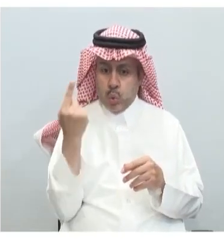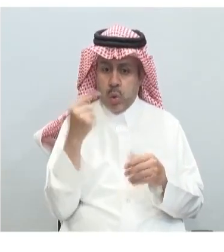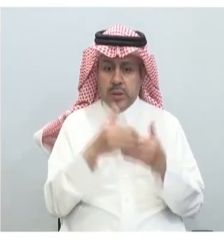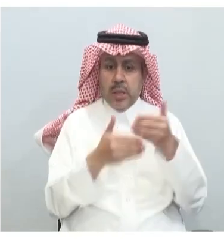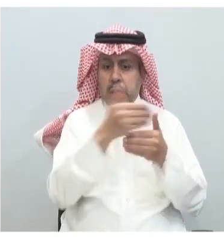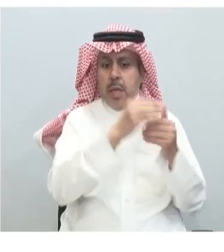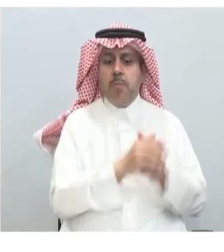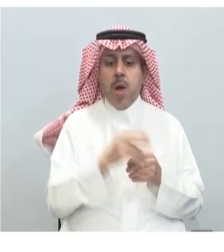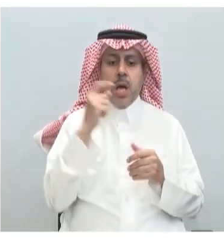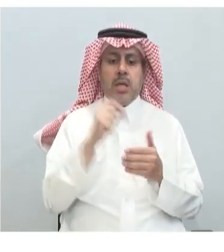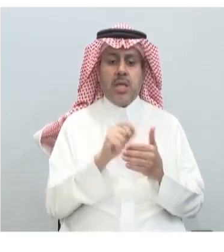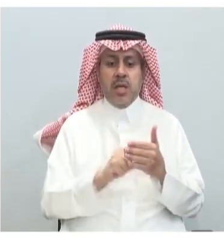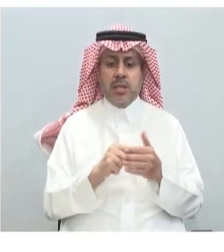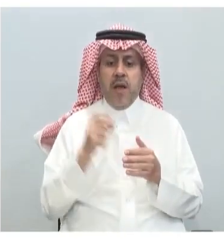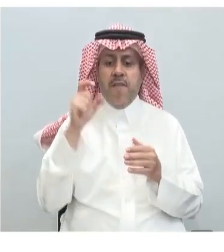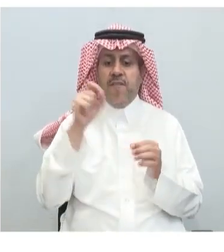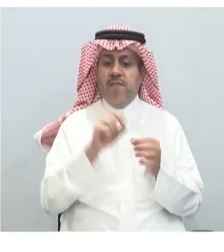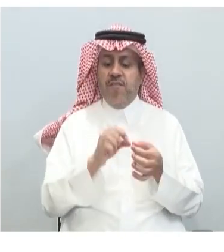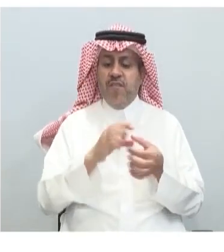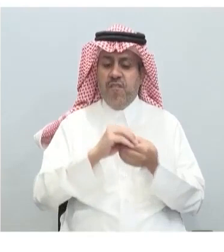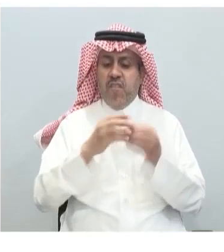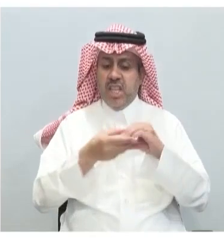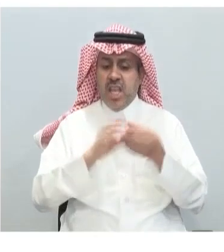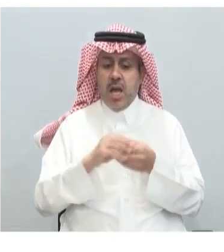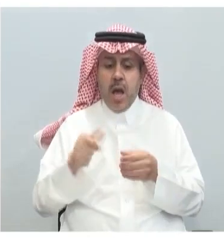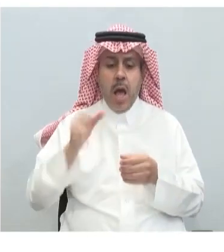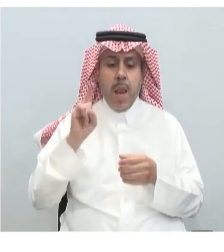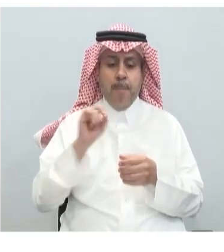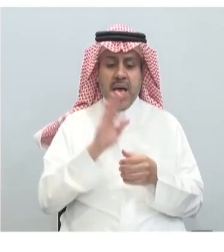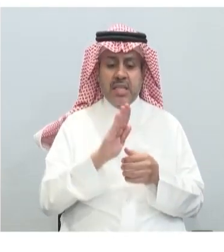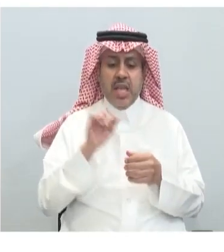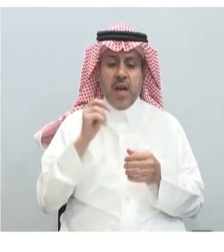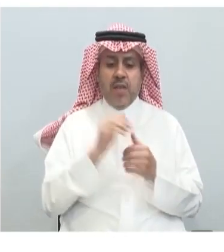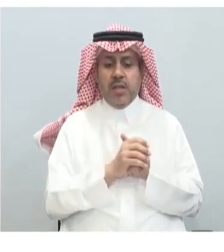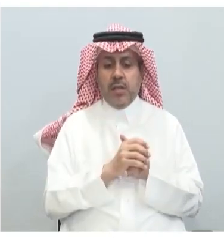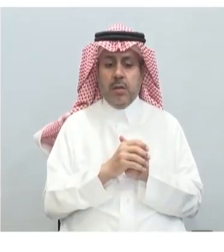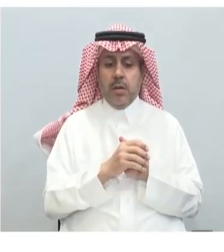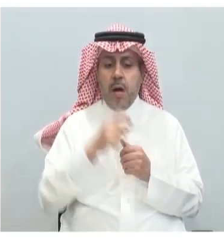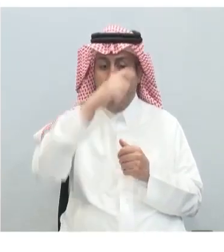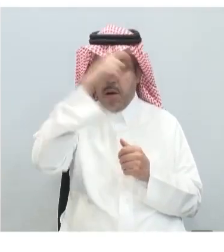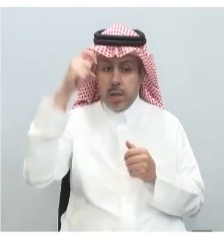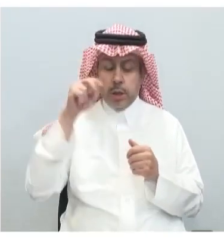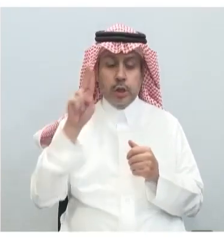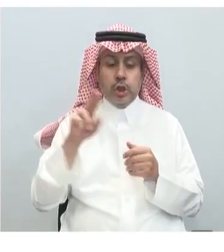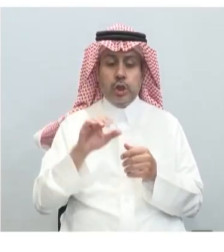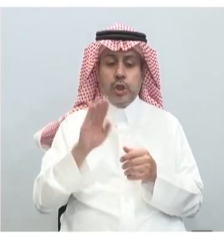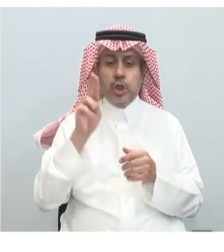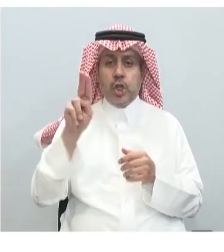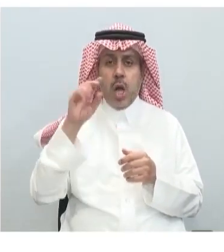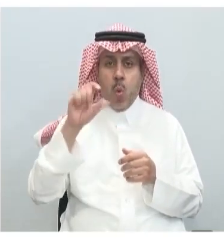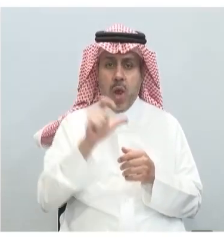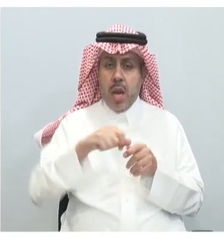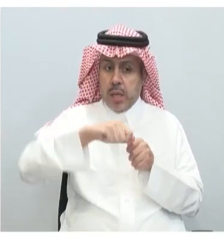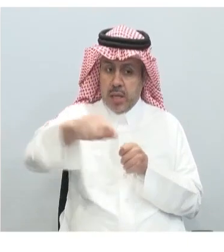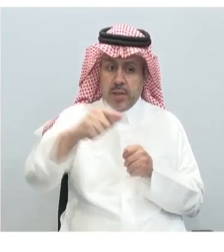محدده مثل لدينا الالماس والجرافيت مفرداتنا الجديده سنكمل مفرداتنا السابقه وهي حراره التكوين القياسيه لانه